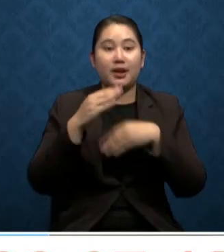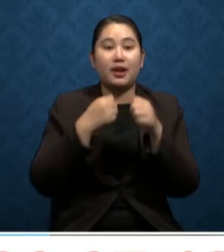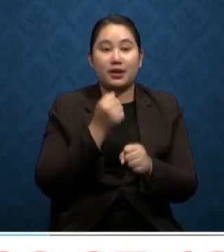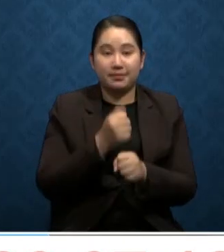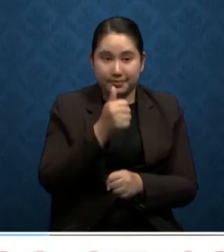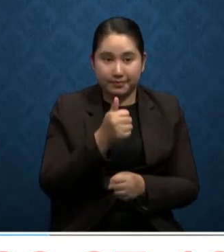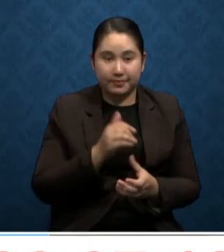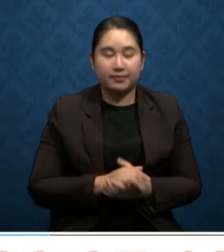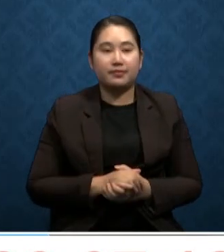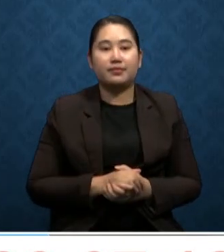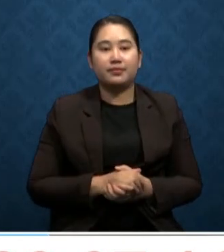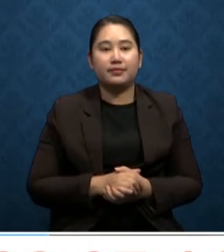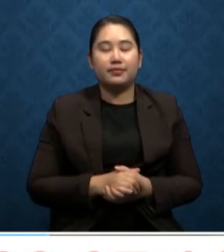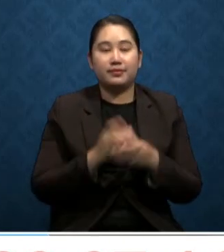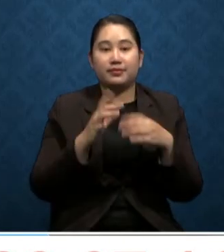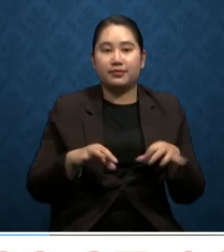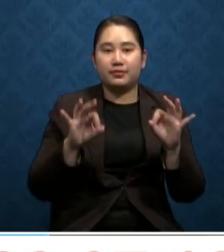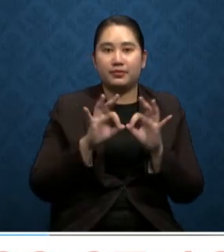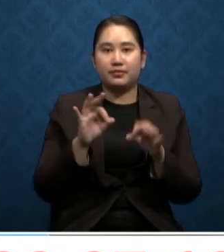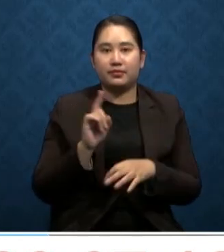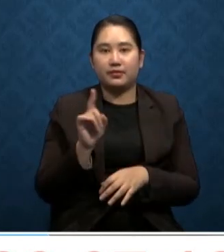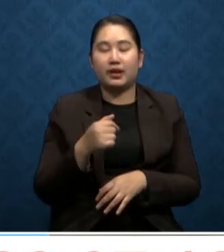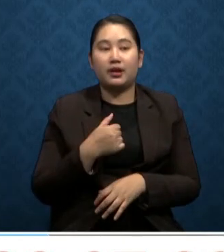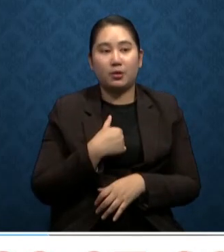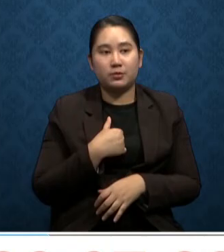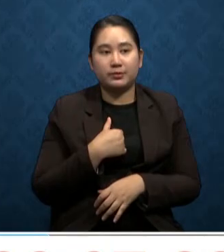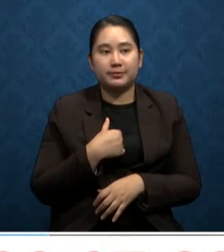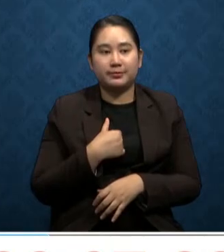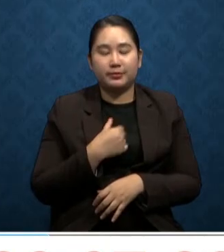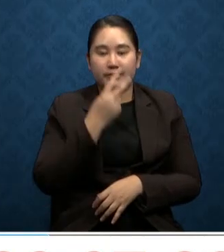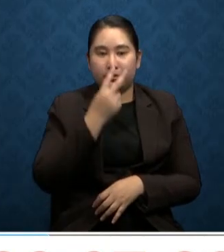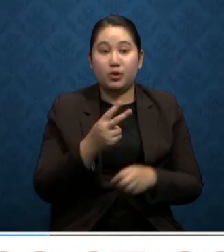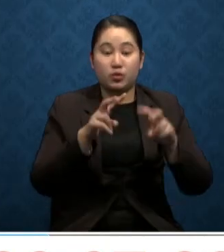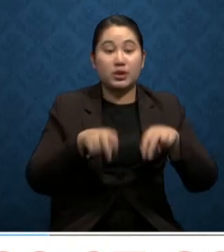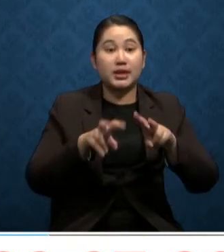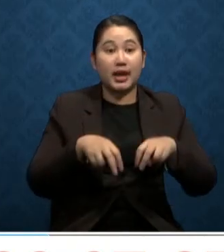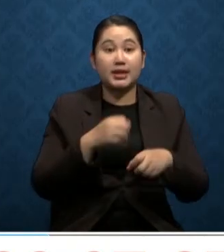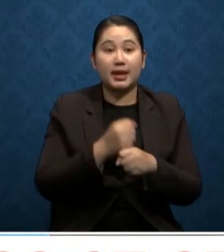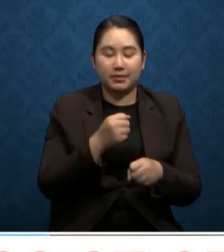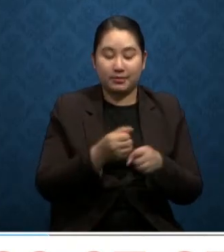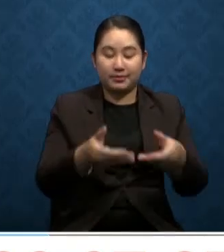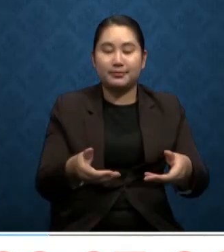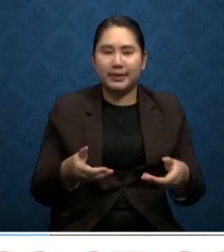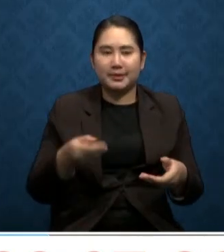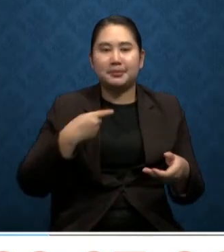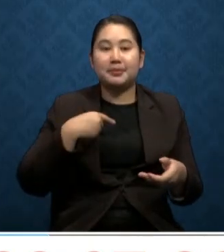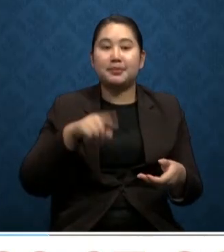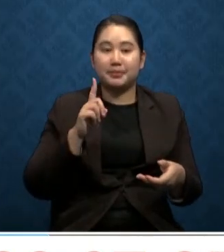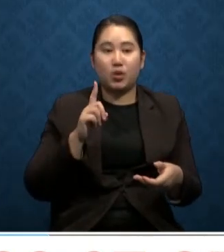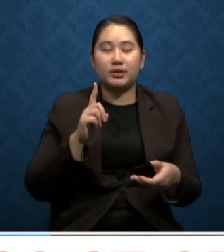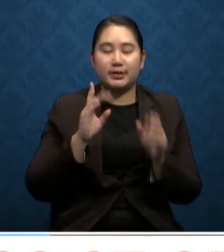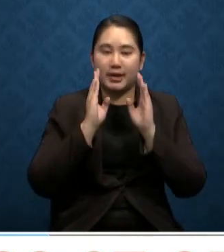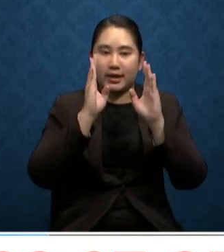ได้และที่สำคัญคือเราไม่สามารถนำเอาผลการวิจัยเนี่ยไปใช้ประโยชน์ตาม